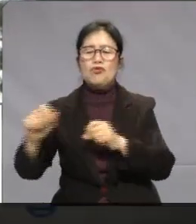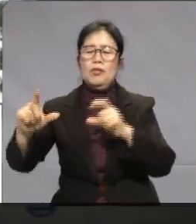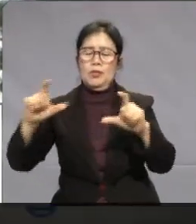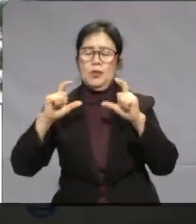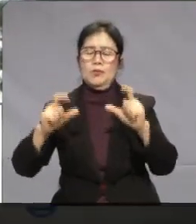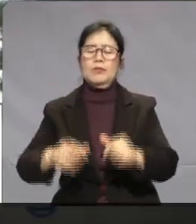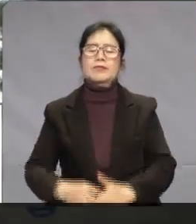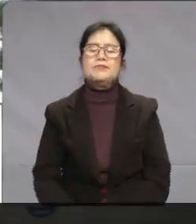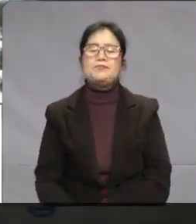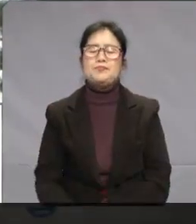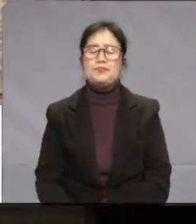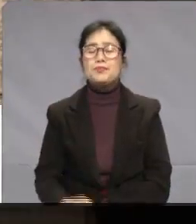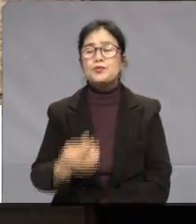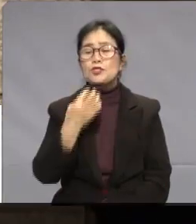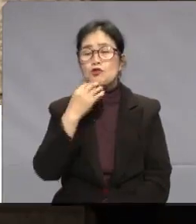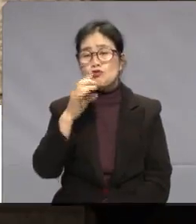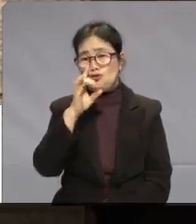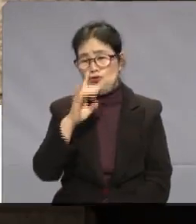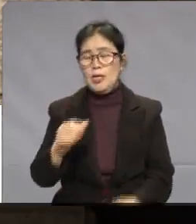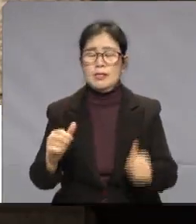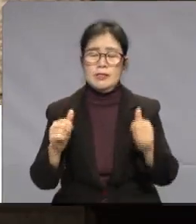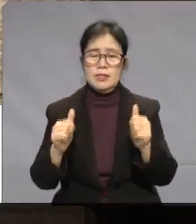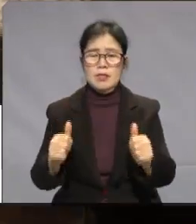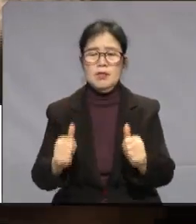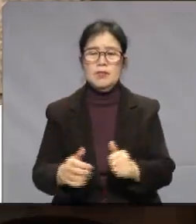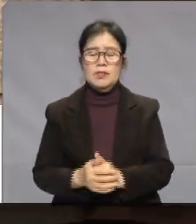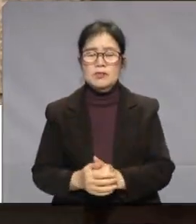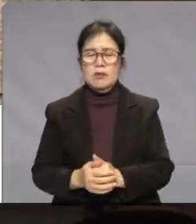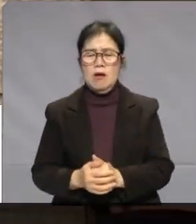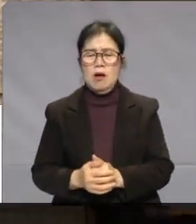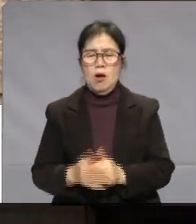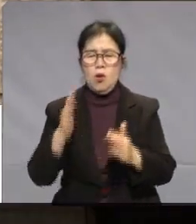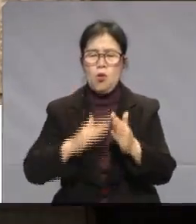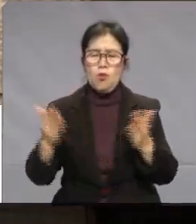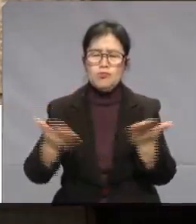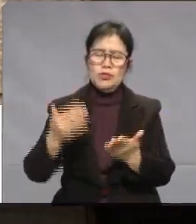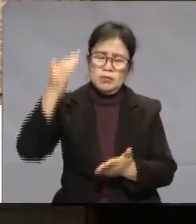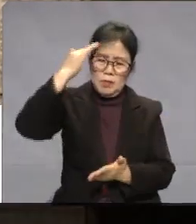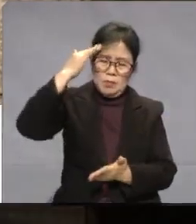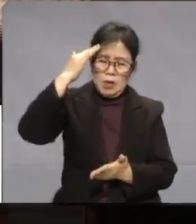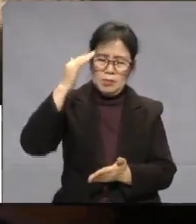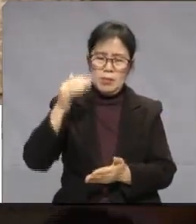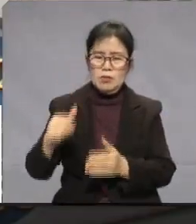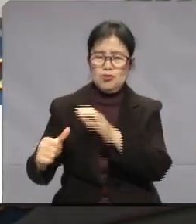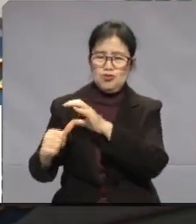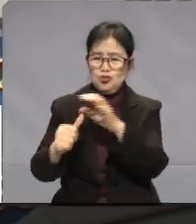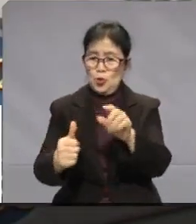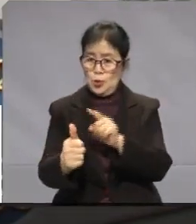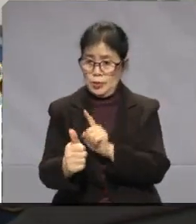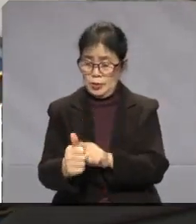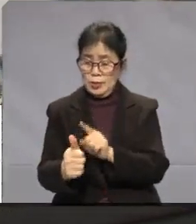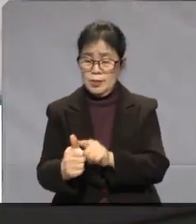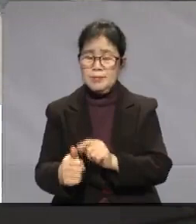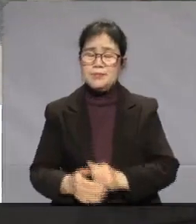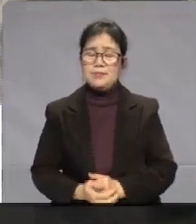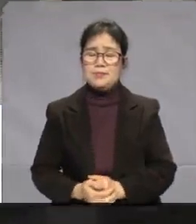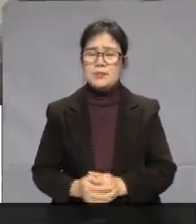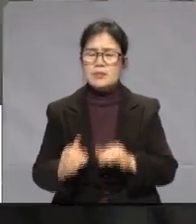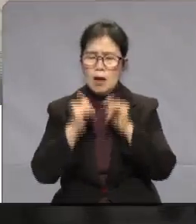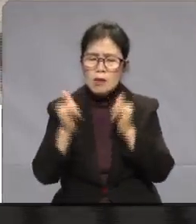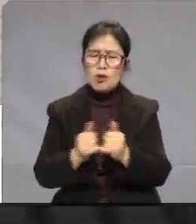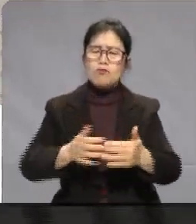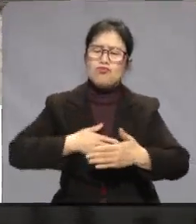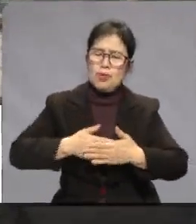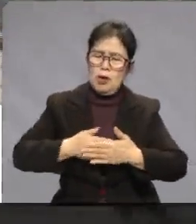선고받았습니다 서울 중앙지법 형사 26 단독은 위계 공무집행 방해 등의 혐의로 구속 기소된 박모씨에게 사회적